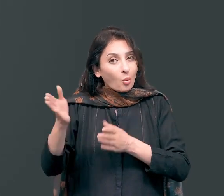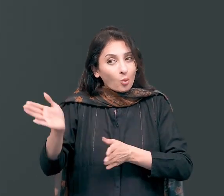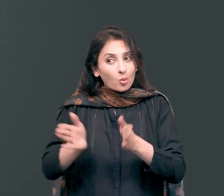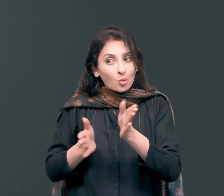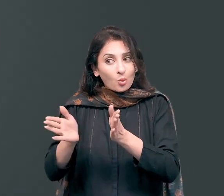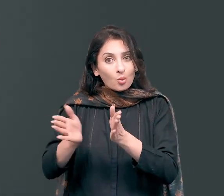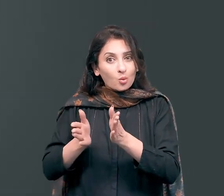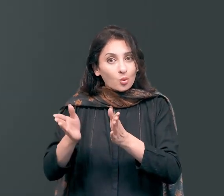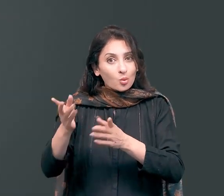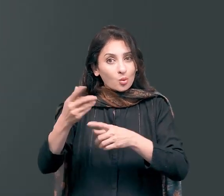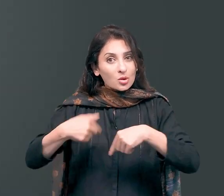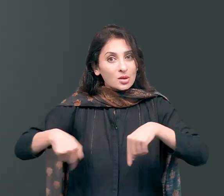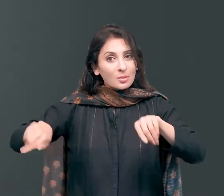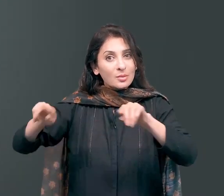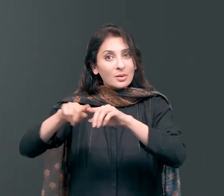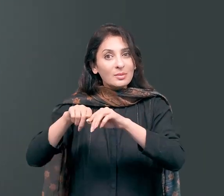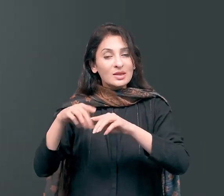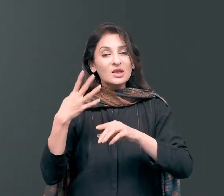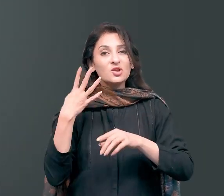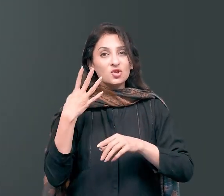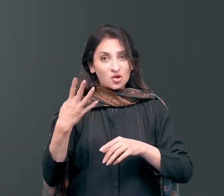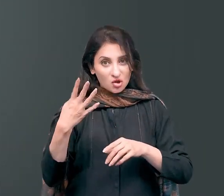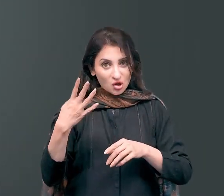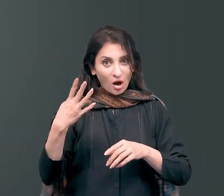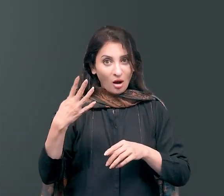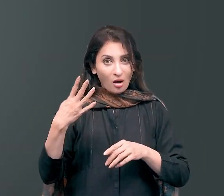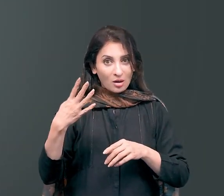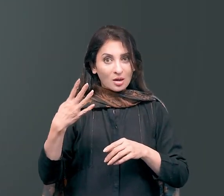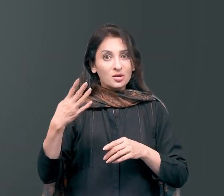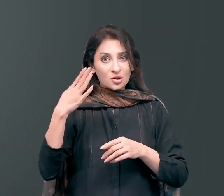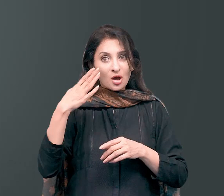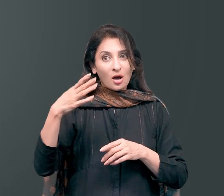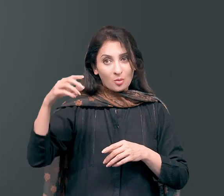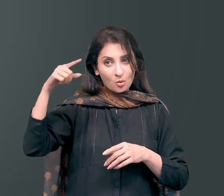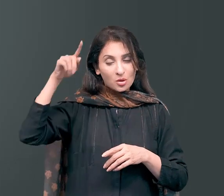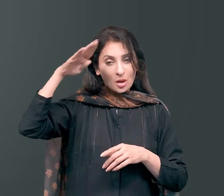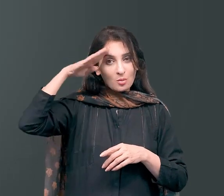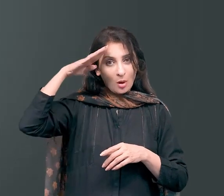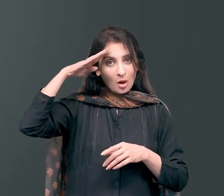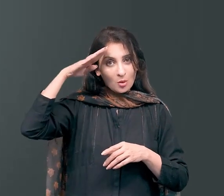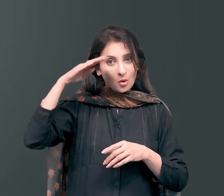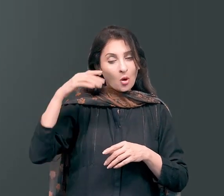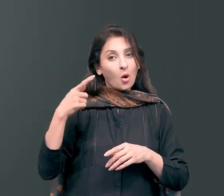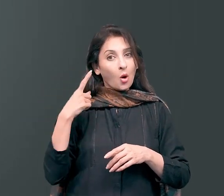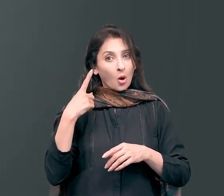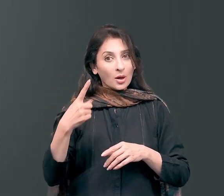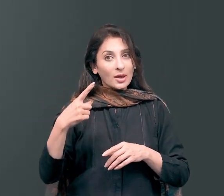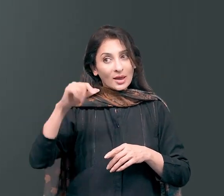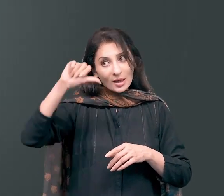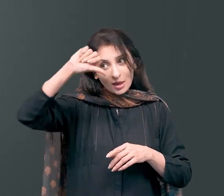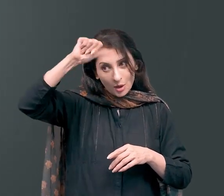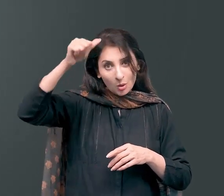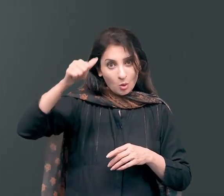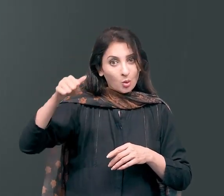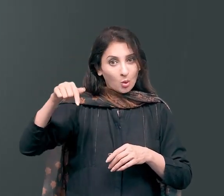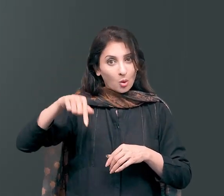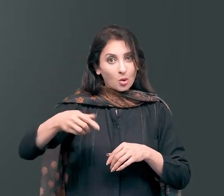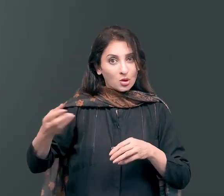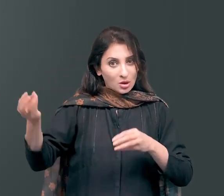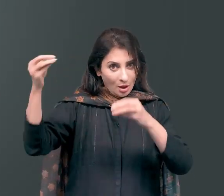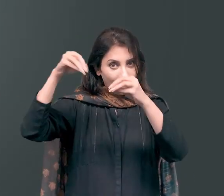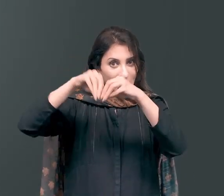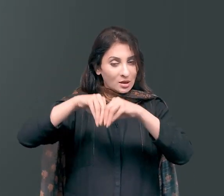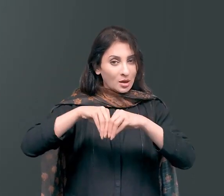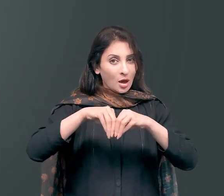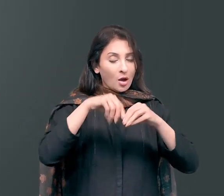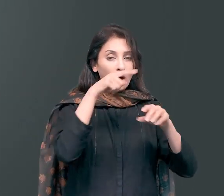نشستیں تھیں ہندوؤں کے لیے مختص، انہوں نے کسی مسلمان کو شامل نہیں کیا، ایون مولانا آزاد کو بھی نہیں کیا. یہ جو